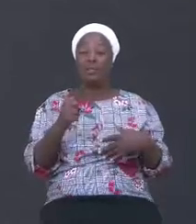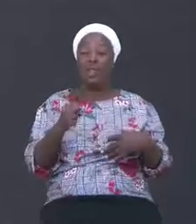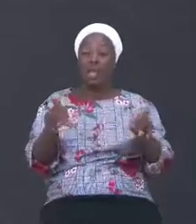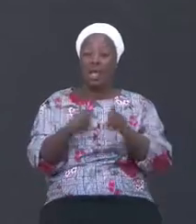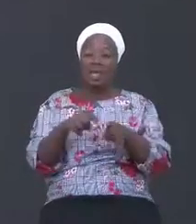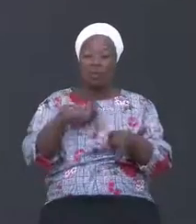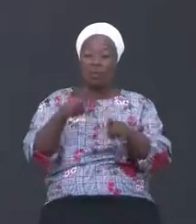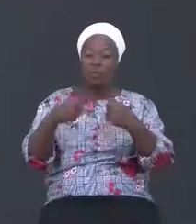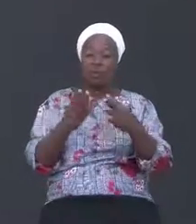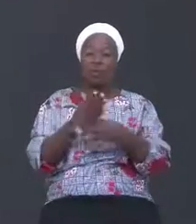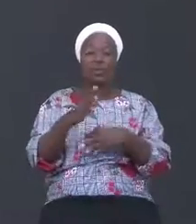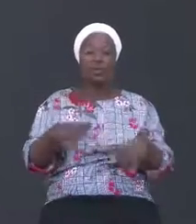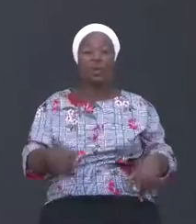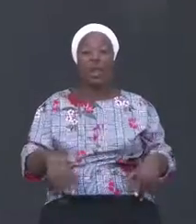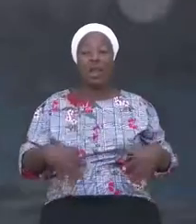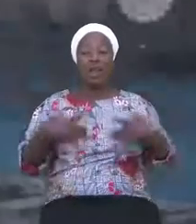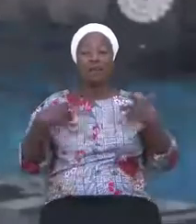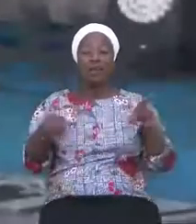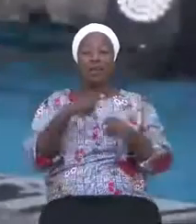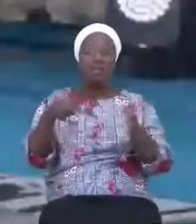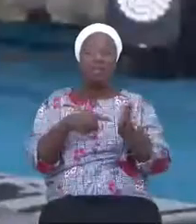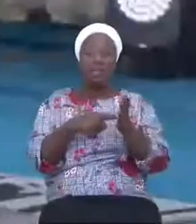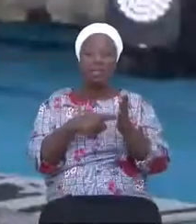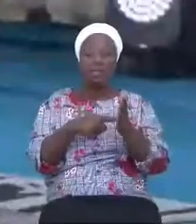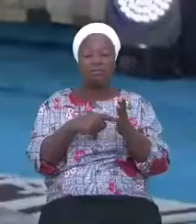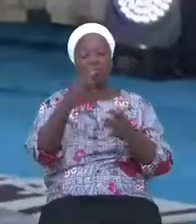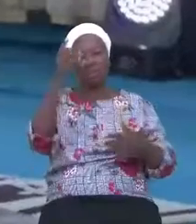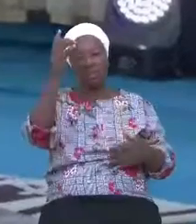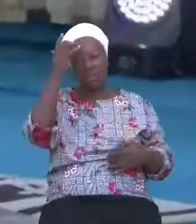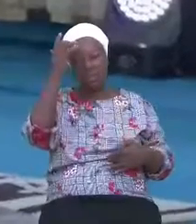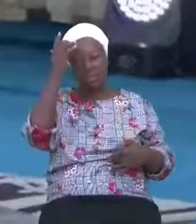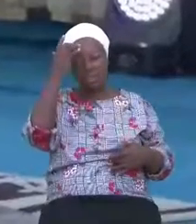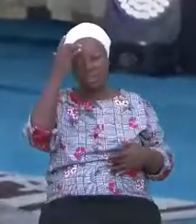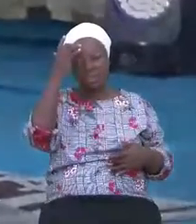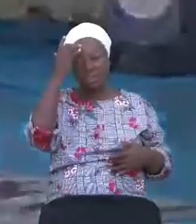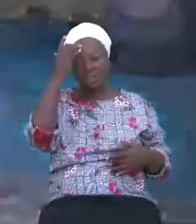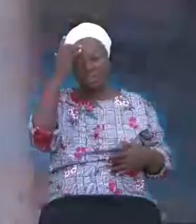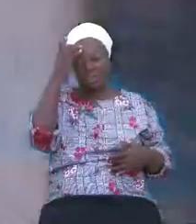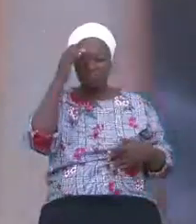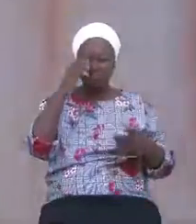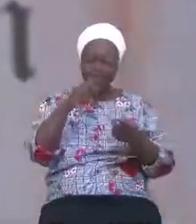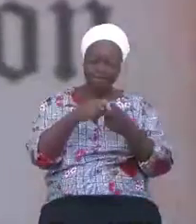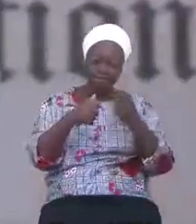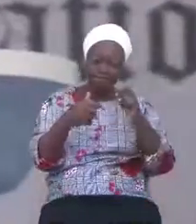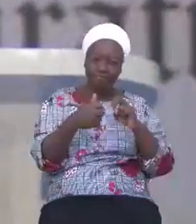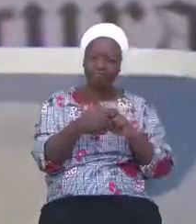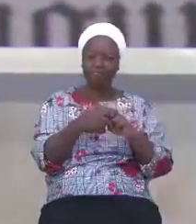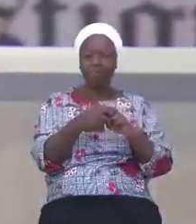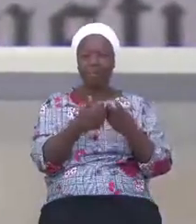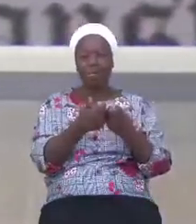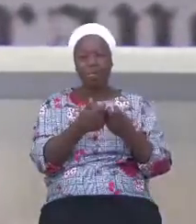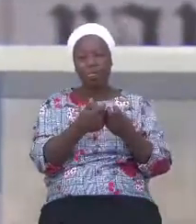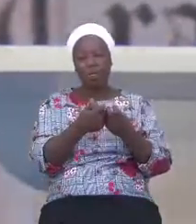comme nous parcourons la vie, les maladies, les infirmités,